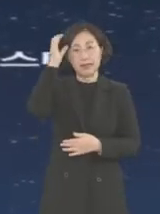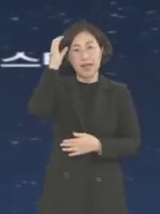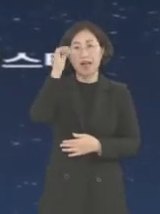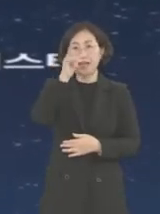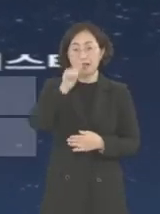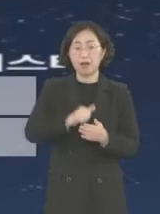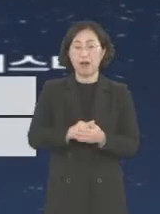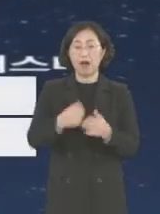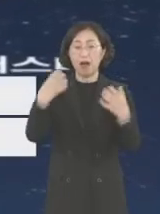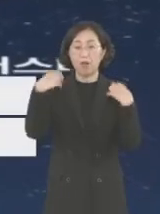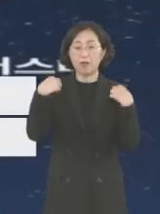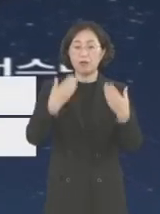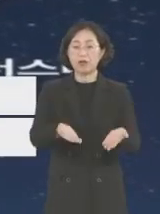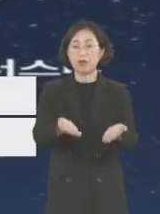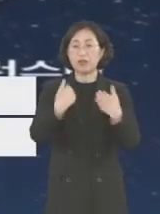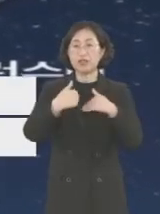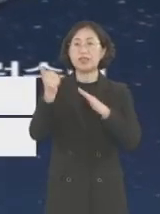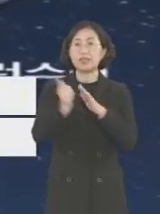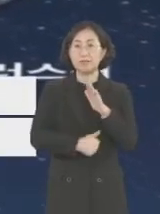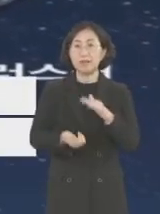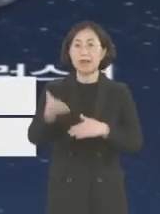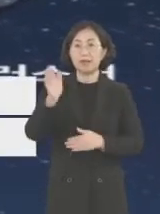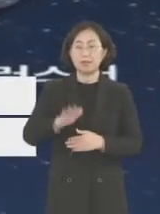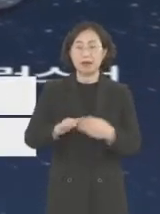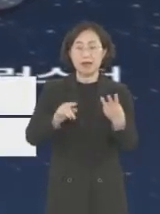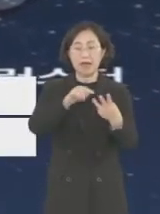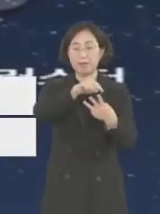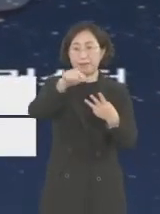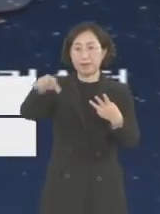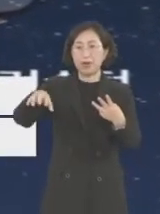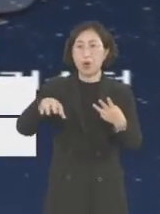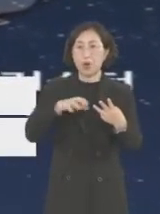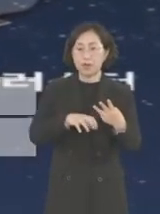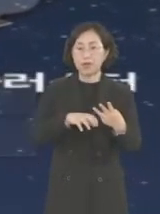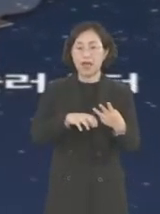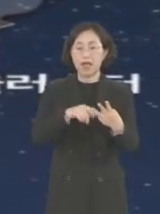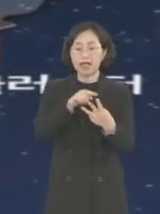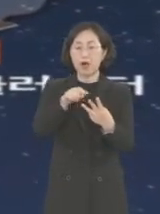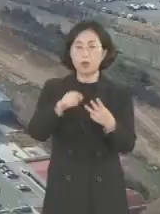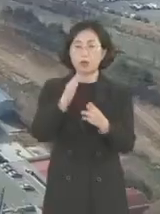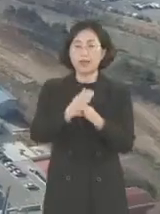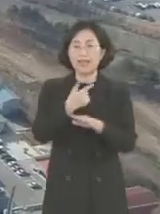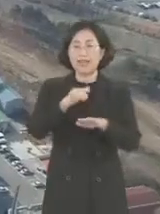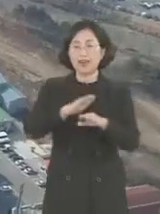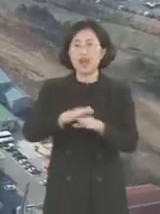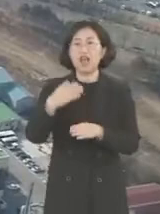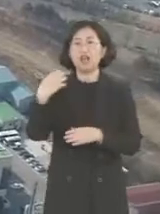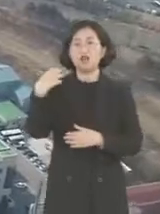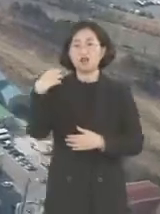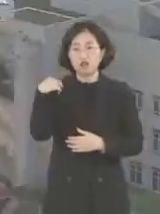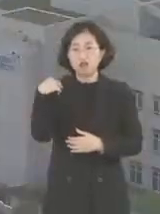유치는 어려워졌지만 클러스터의 삼각축으로서 주도권 경쟁이 또다시 시작됐습니다.